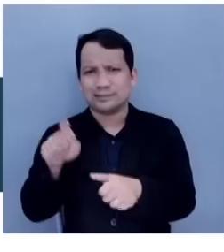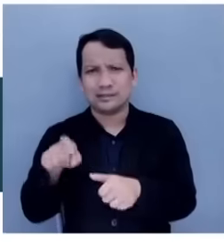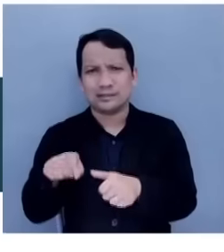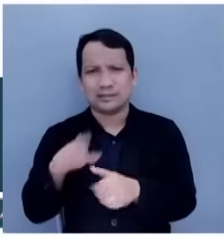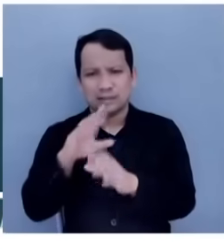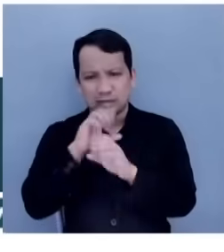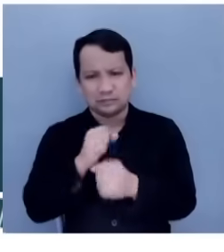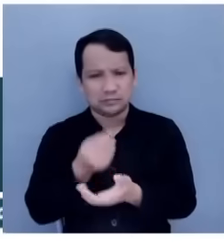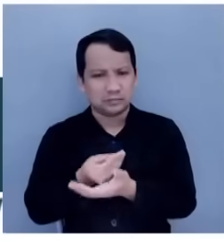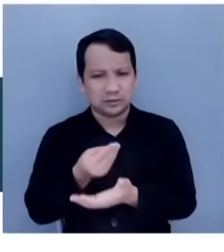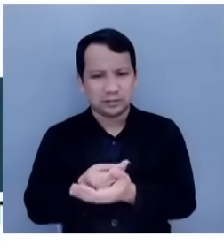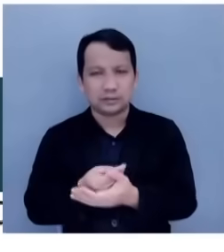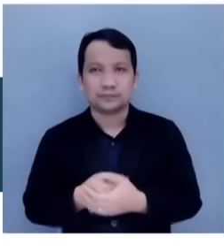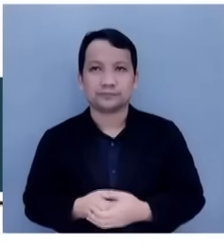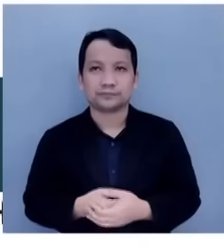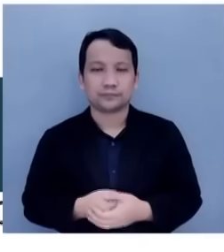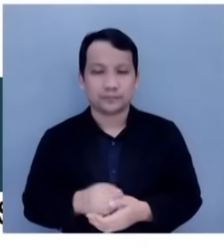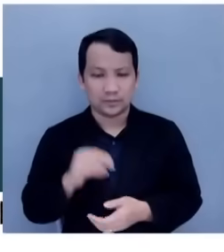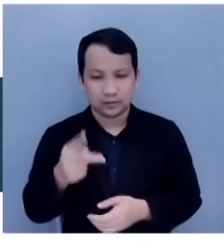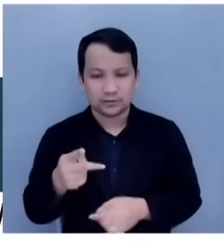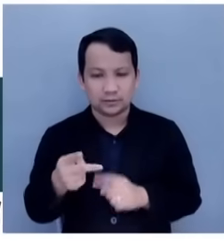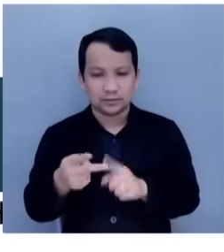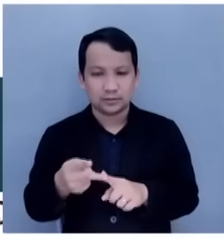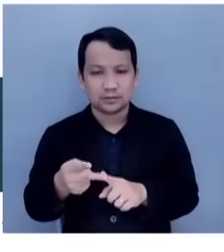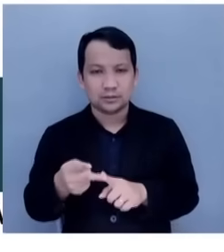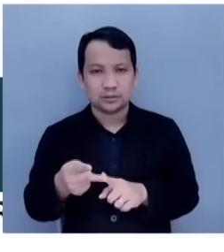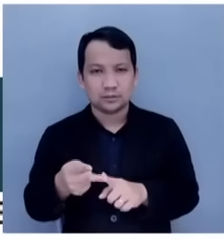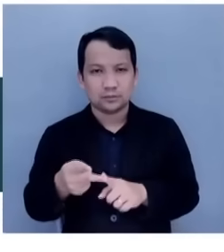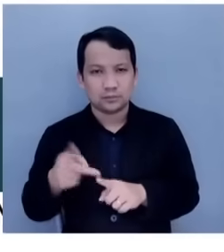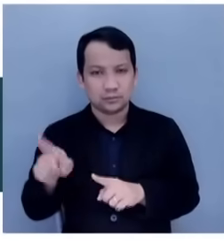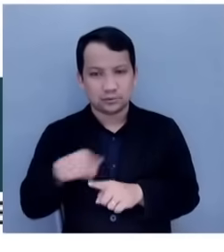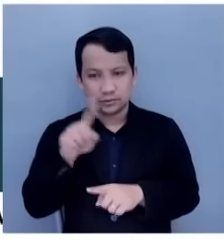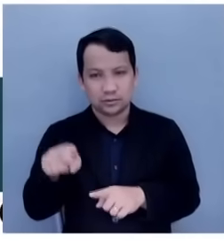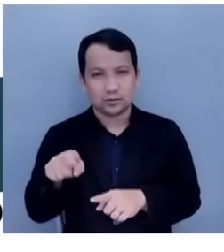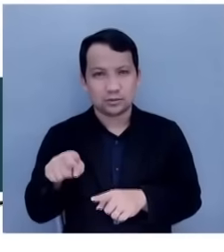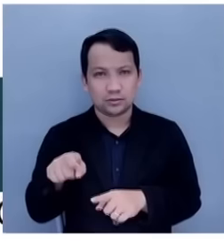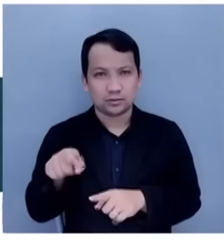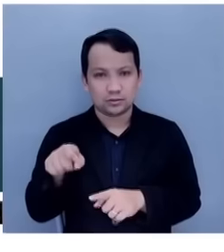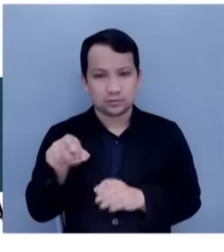confidential fund. At pangalawa, dahil question na ito ng konstitusyon,